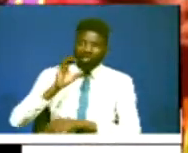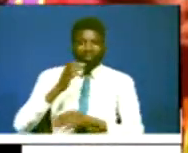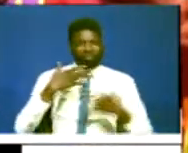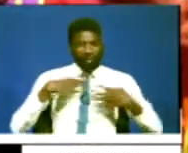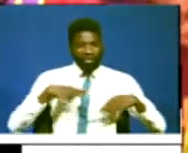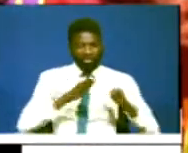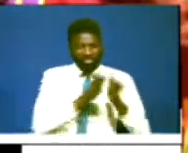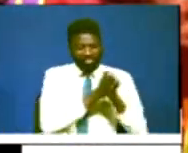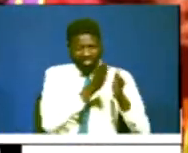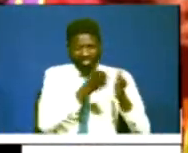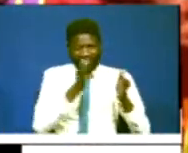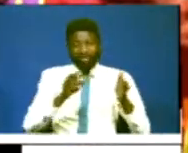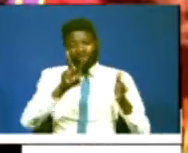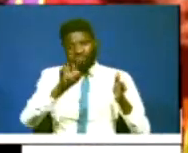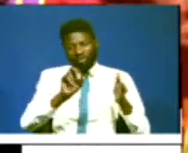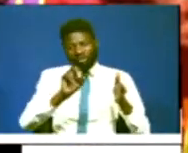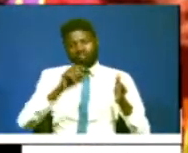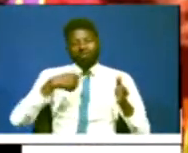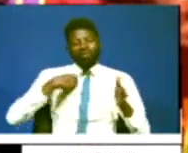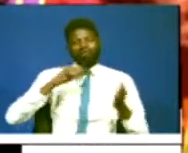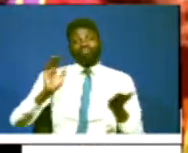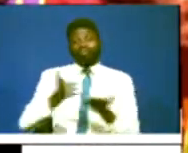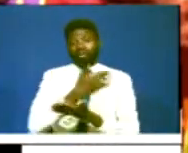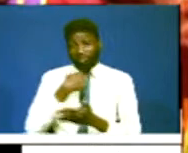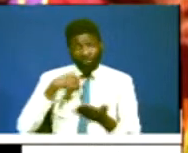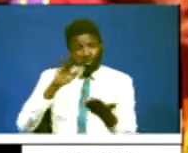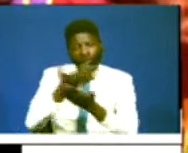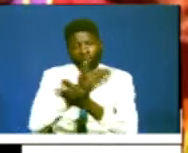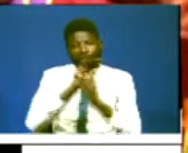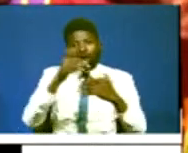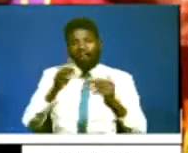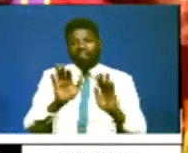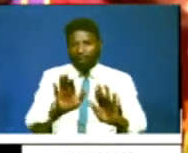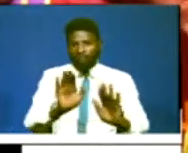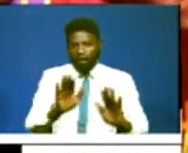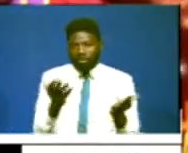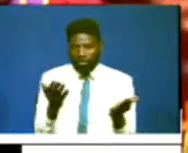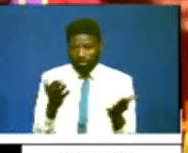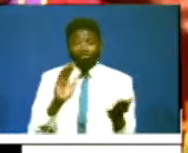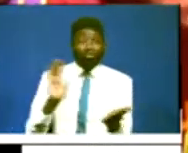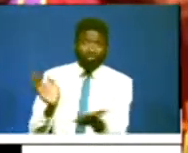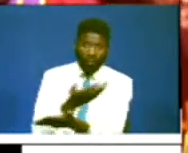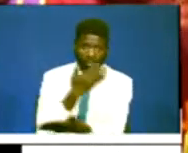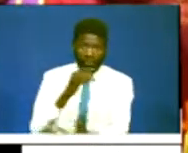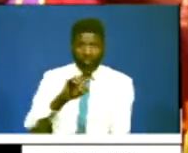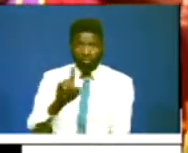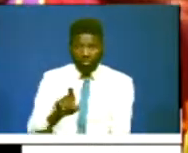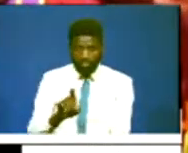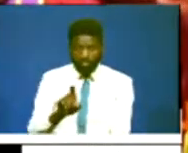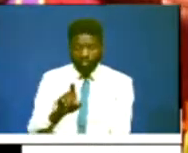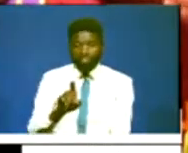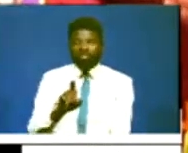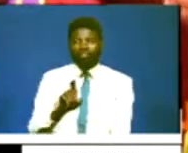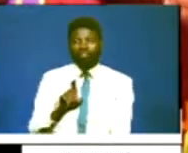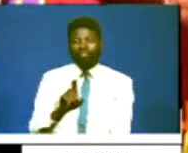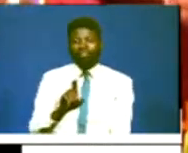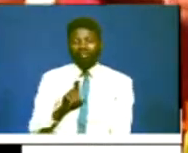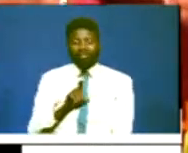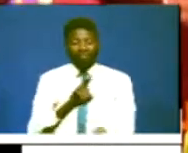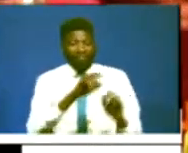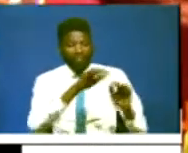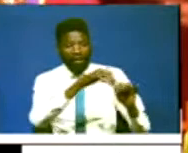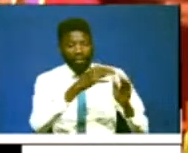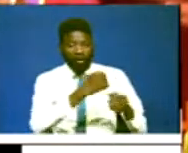watu. Niwaondoe ama wakae? Eh? Tuwaondoe. Kati ya mkulima wa kahawa